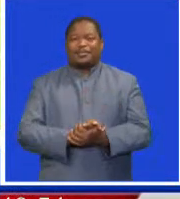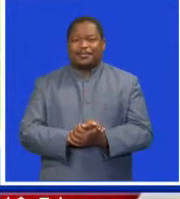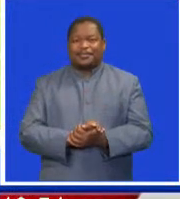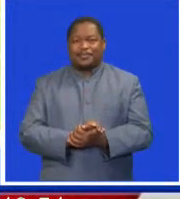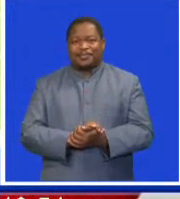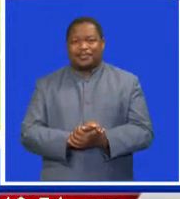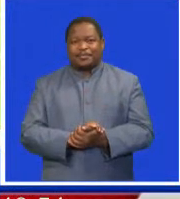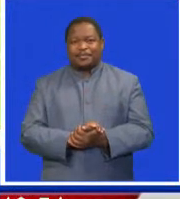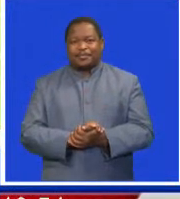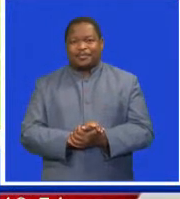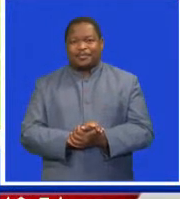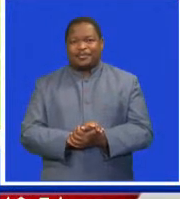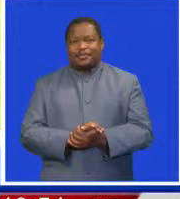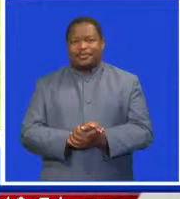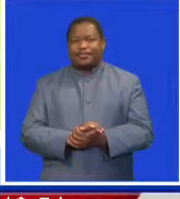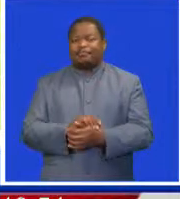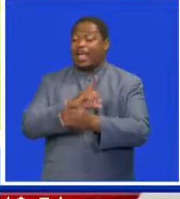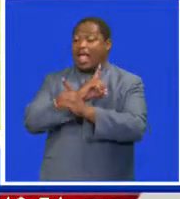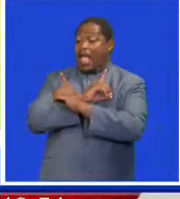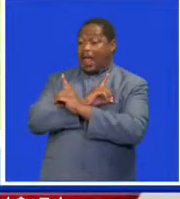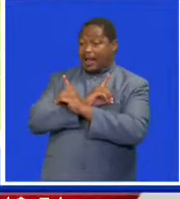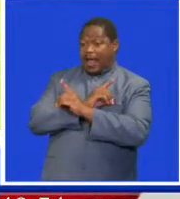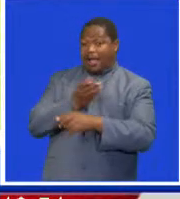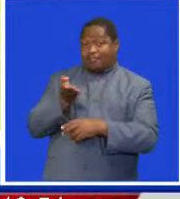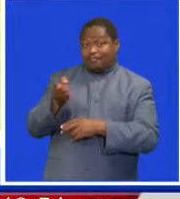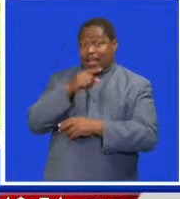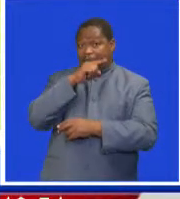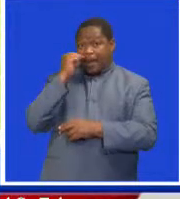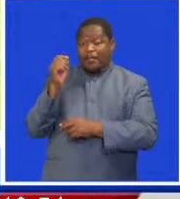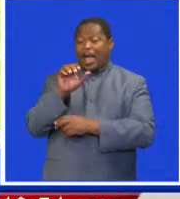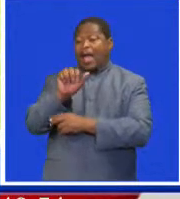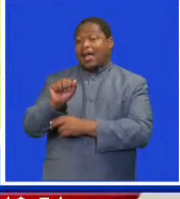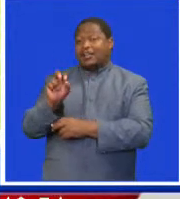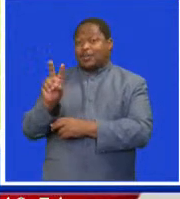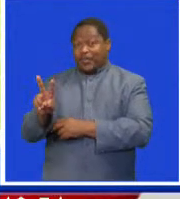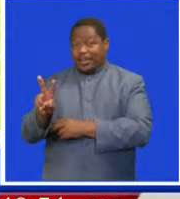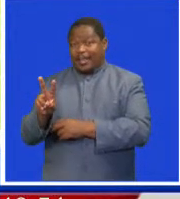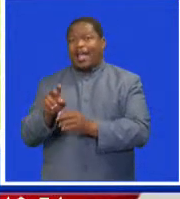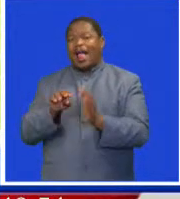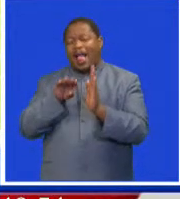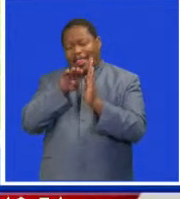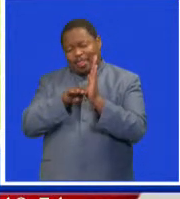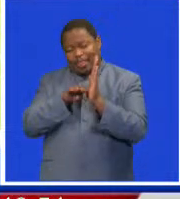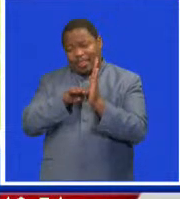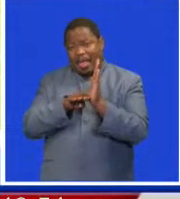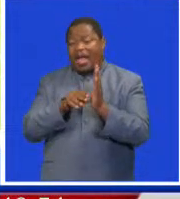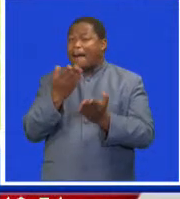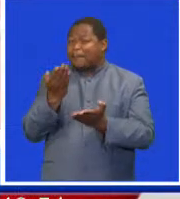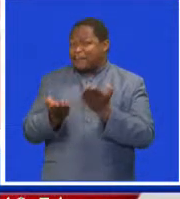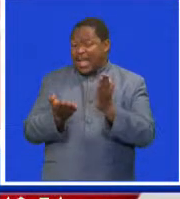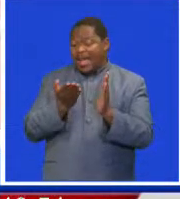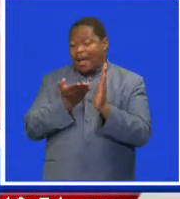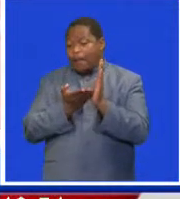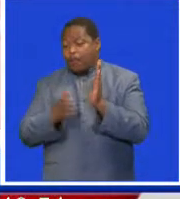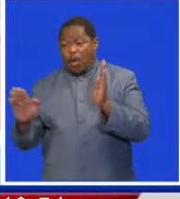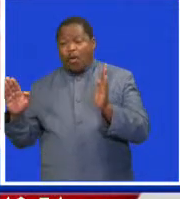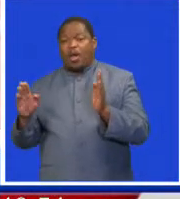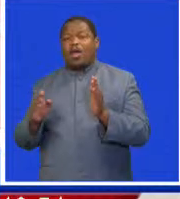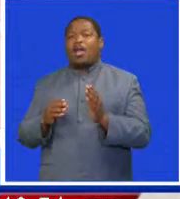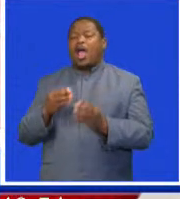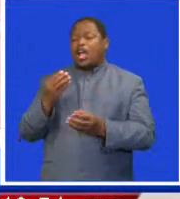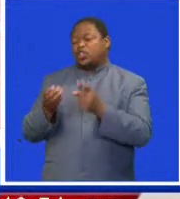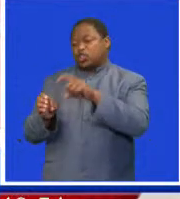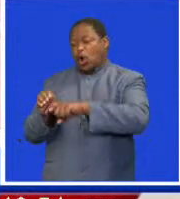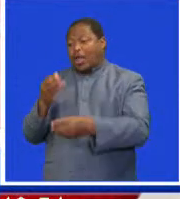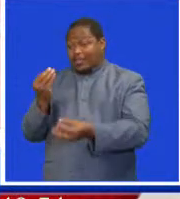I-Aston Villa ngelinye lamacembu lelilengelwa inkemba ukuthi sele liyodlala ngaphansi kwe-First Division emdlalweni yebhola yaseNgilandi. Leli cembu litholane ne-Arsenal